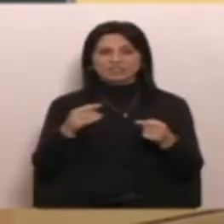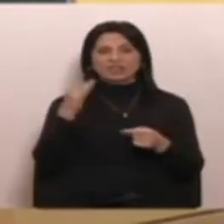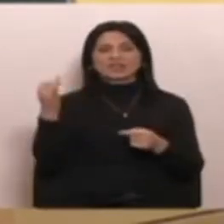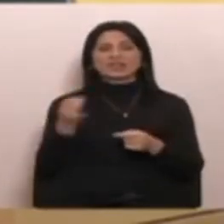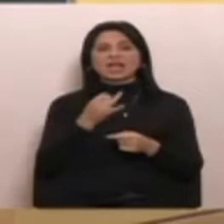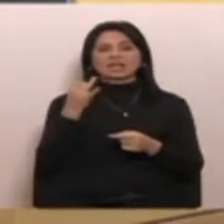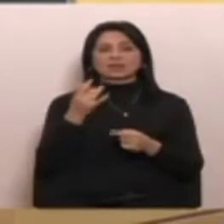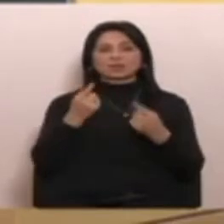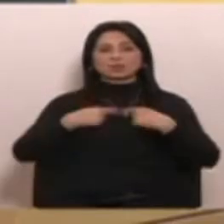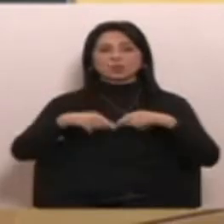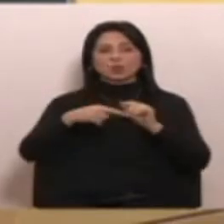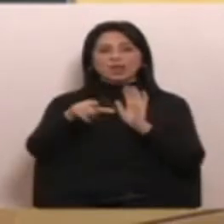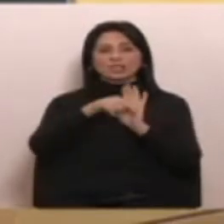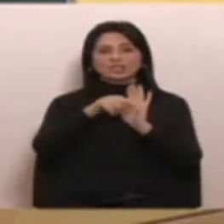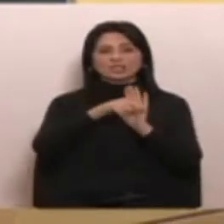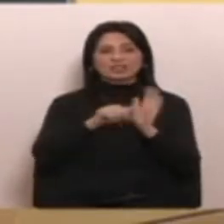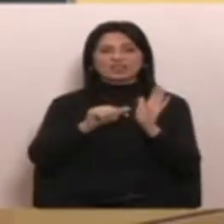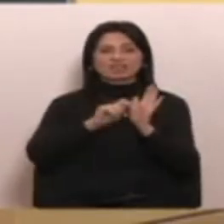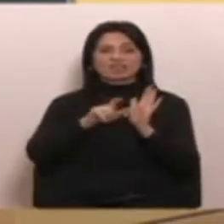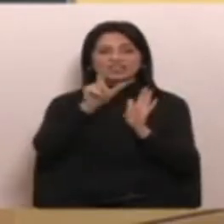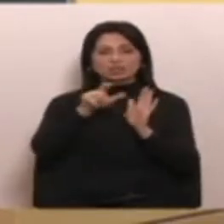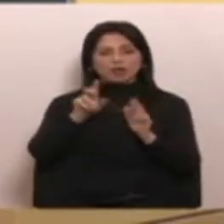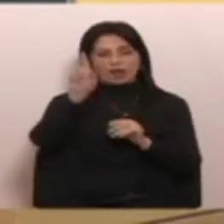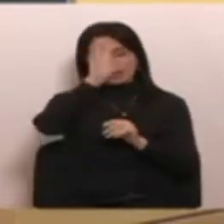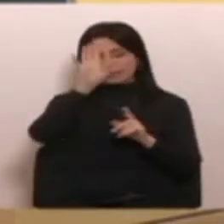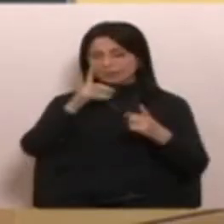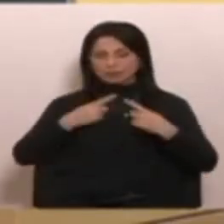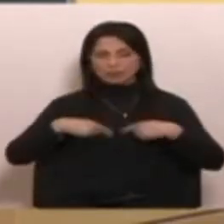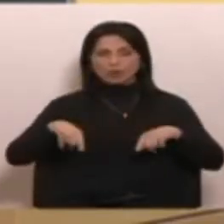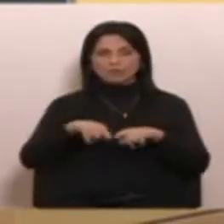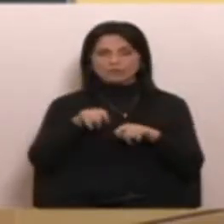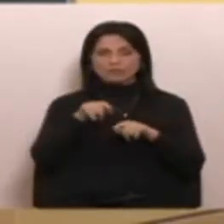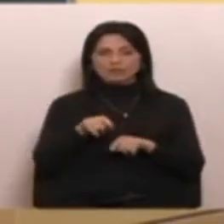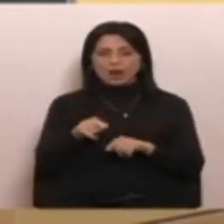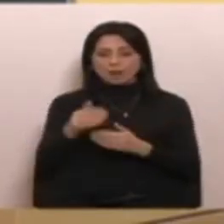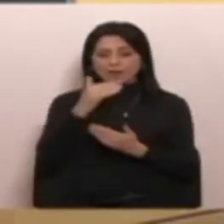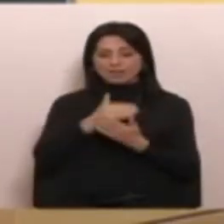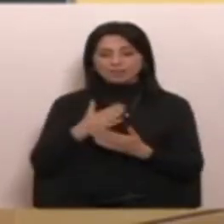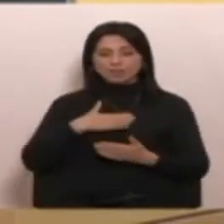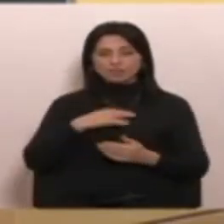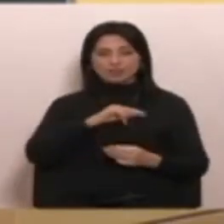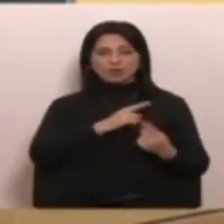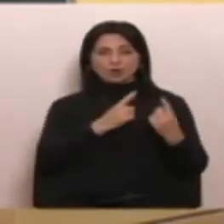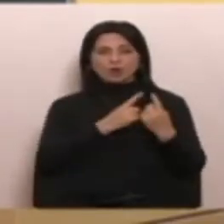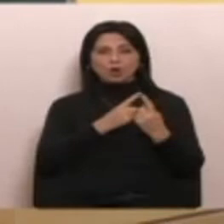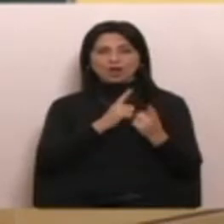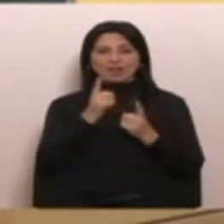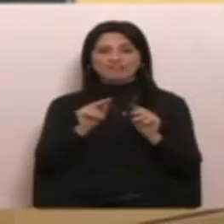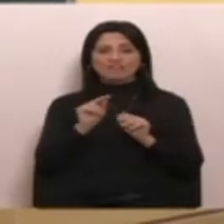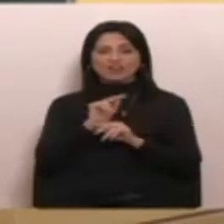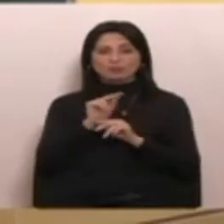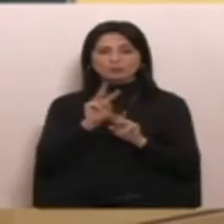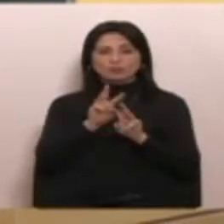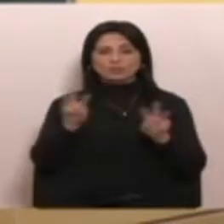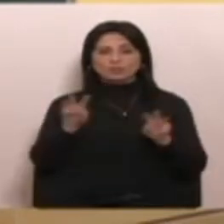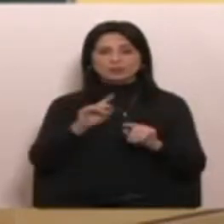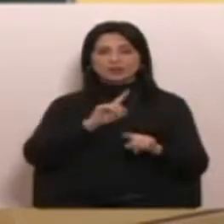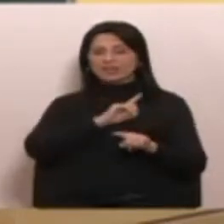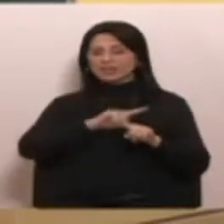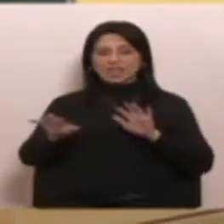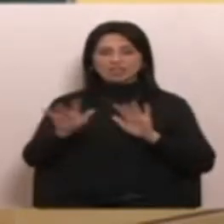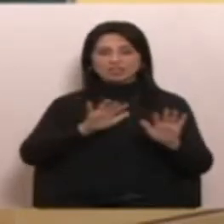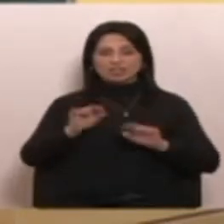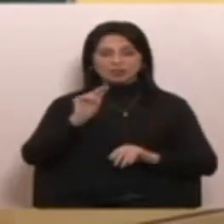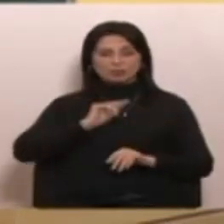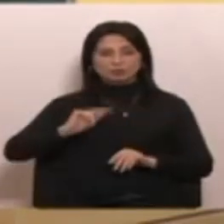დაინტერესებულ ორგანიზაციასთან, ინვესტორებთან, არასამთავრობოებთან. ამ ეტაპზე ჩვენი კოლეგები ინფრასტრუქტურის სამინისტრო დაჩქარებული წესით